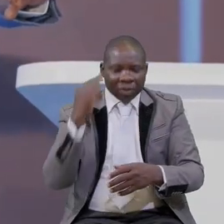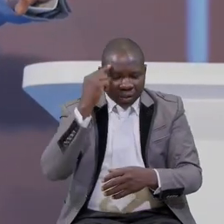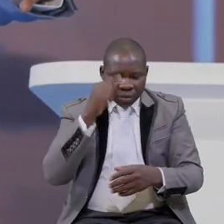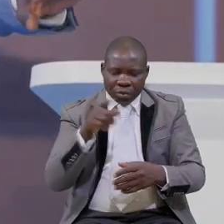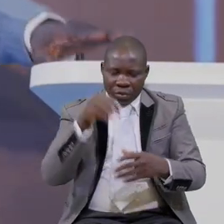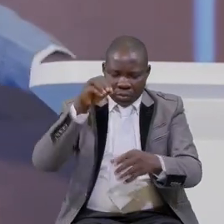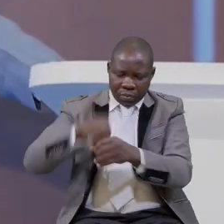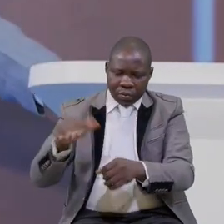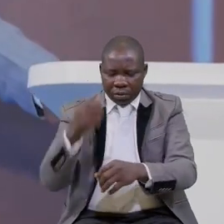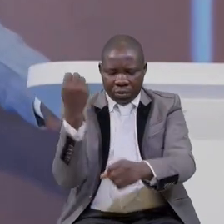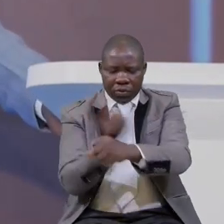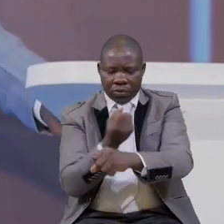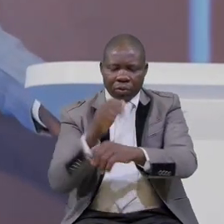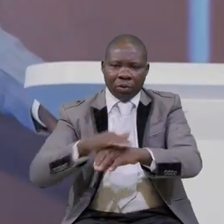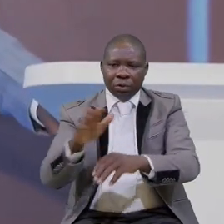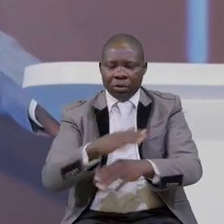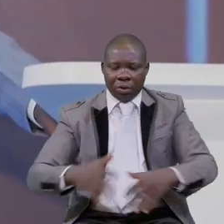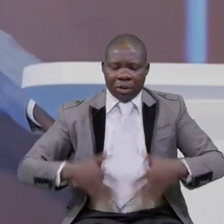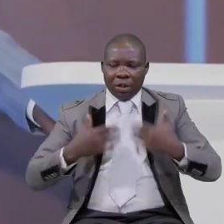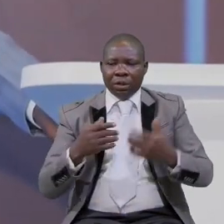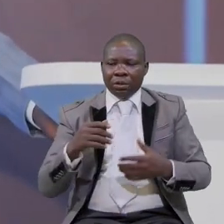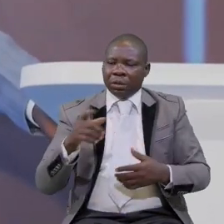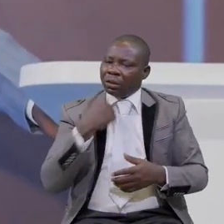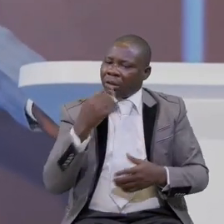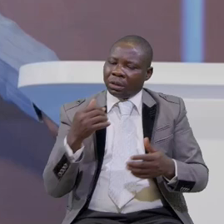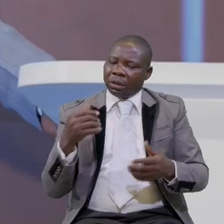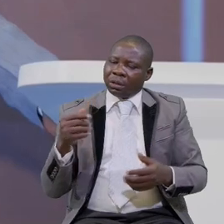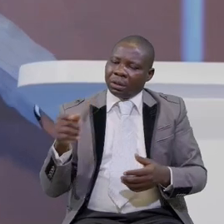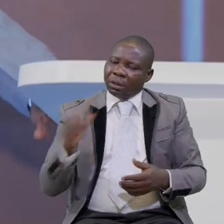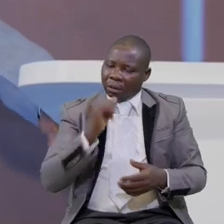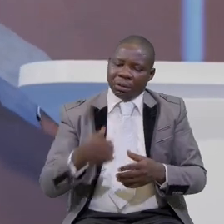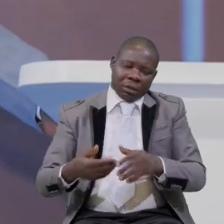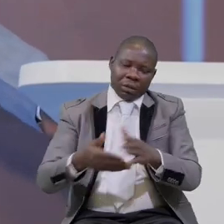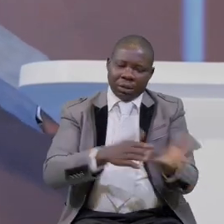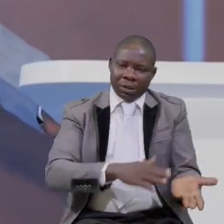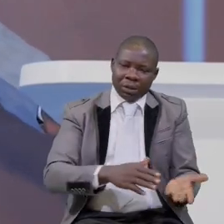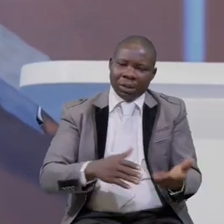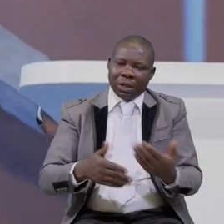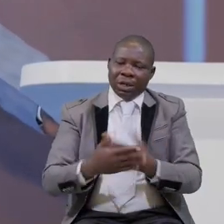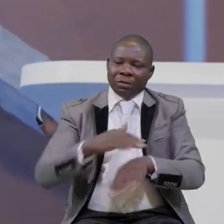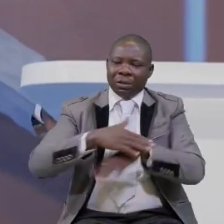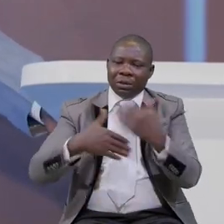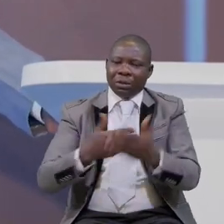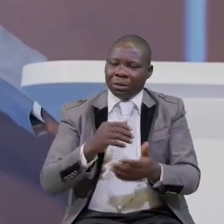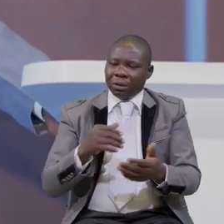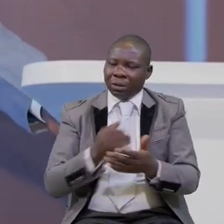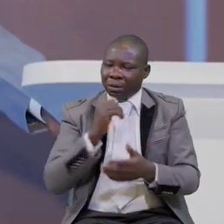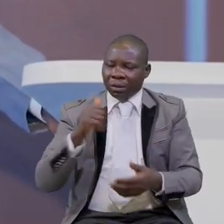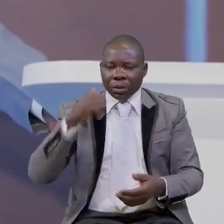la pierre que tu as mise sur ta vie, il est mort. Après tout, je suis une femme. Hein. Cette chose est morte, cette chose est